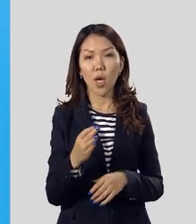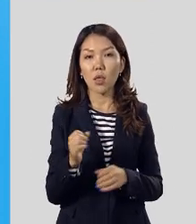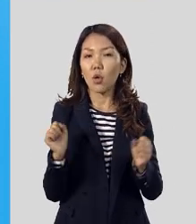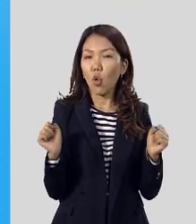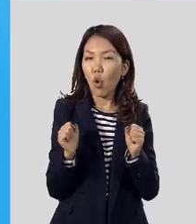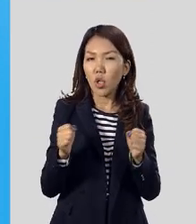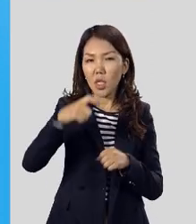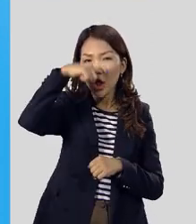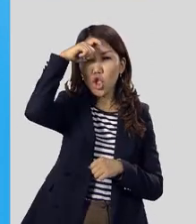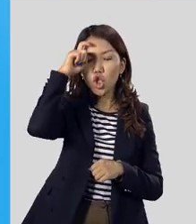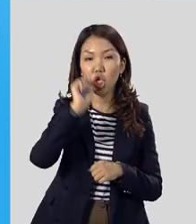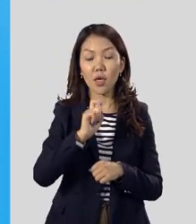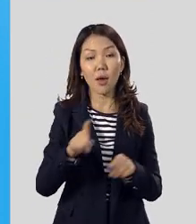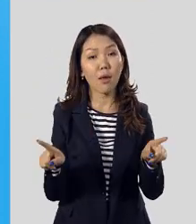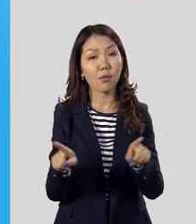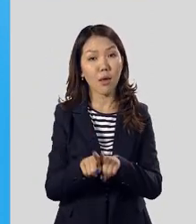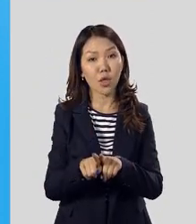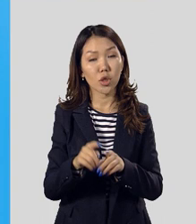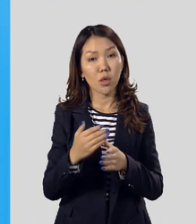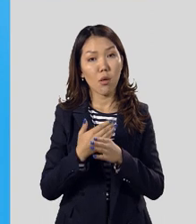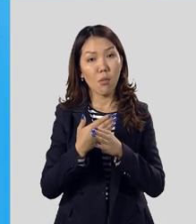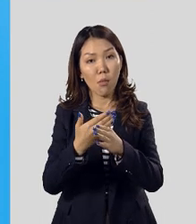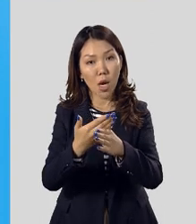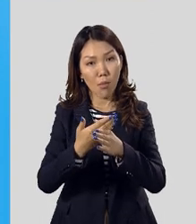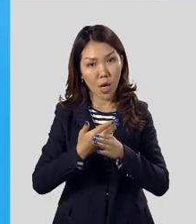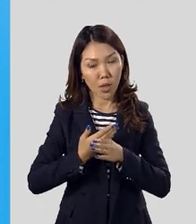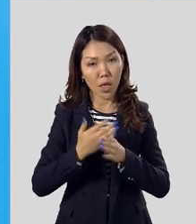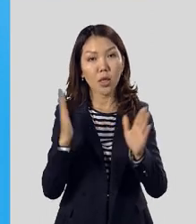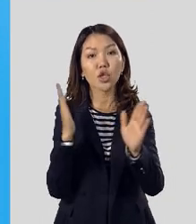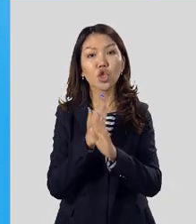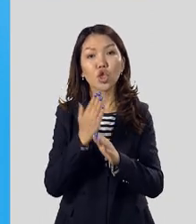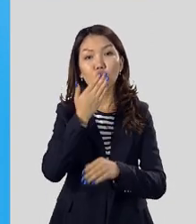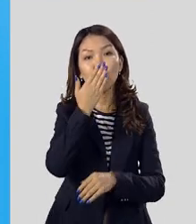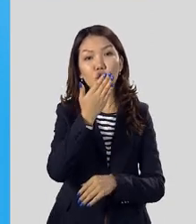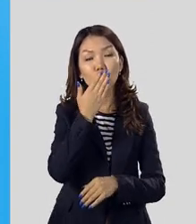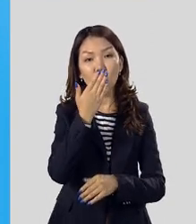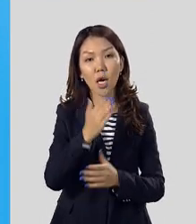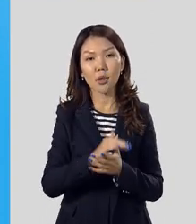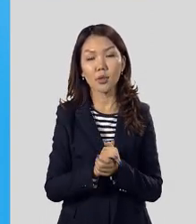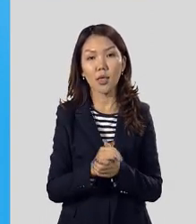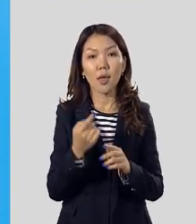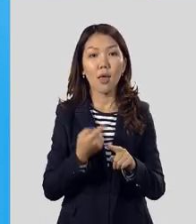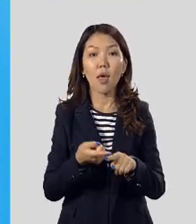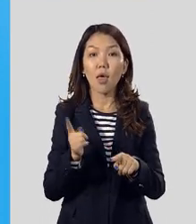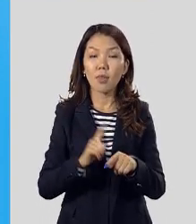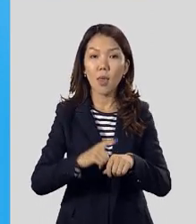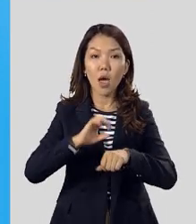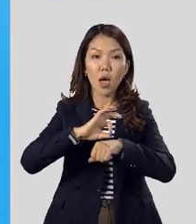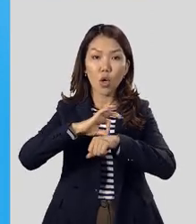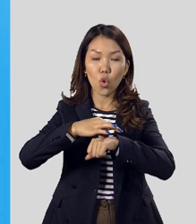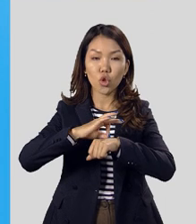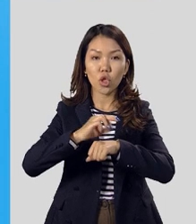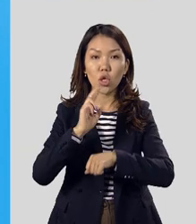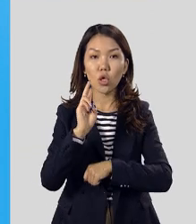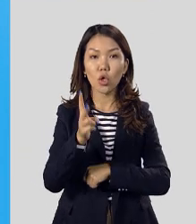жары, а также помогает дышать, пропуская воздух. Это кожа.